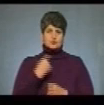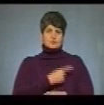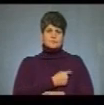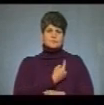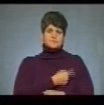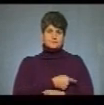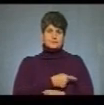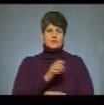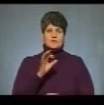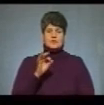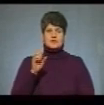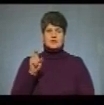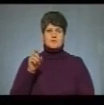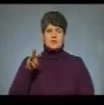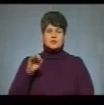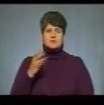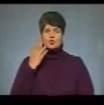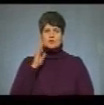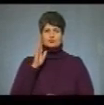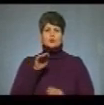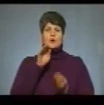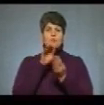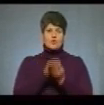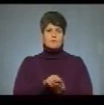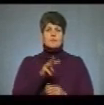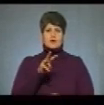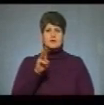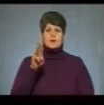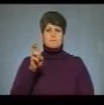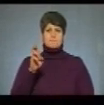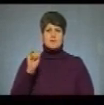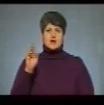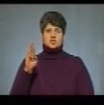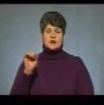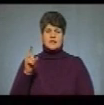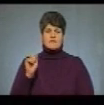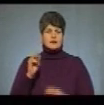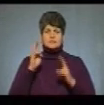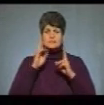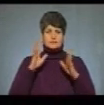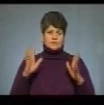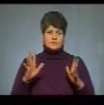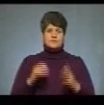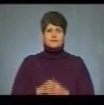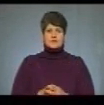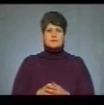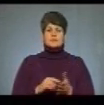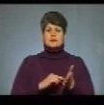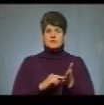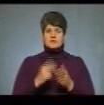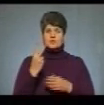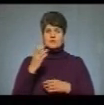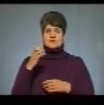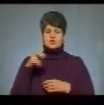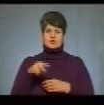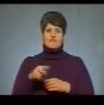лікарні Олег Єм'яшев. Коли відбудеться похорон Михайла Башаєва, наразі невідомо, каже його знайома Катерина Бойко. Зазначу, 2 січня